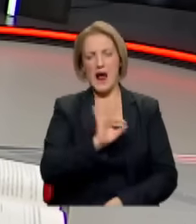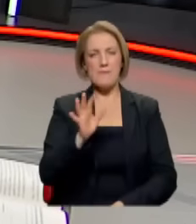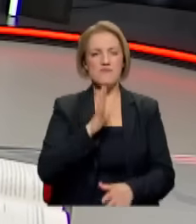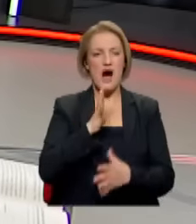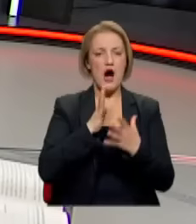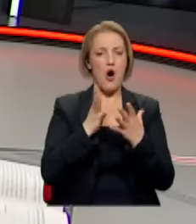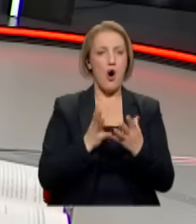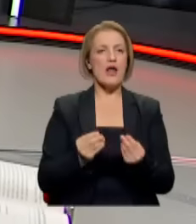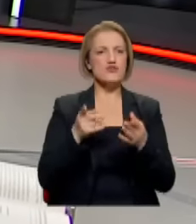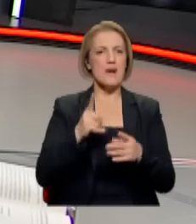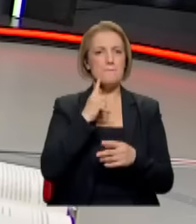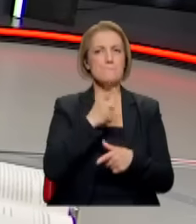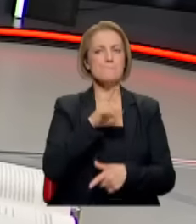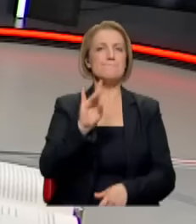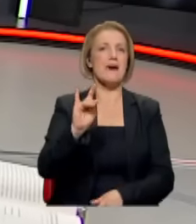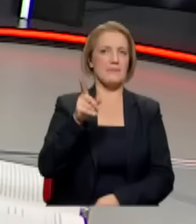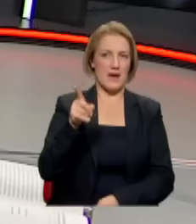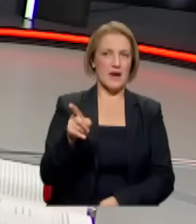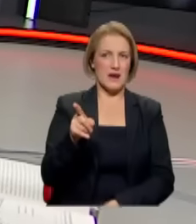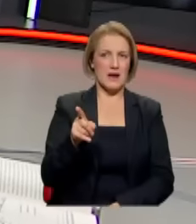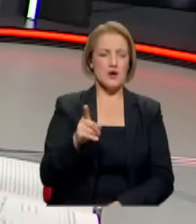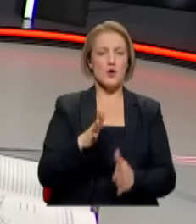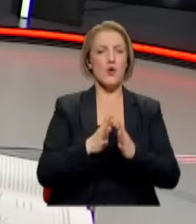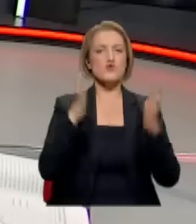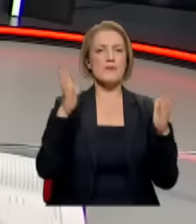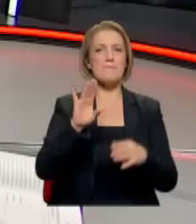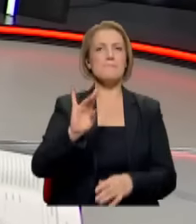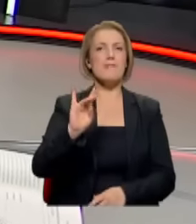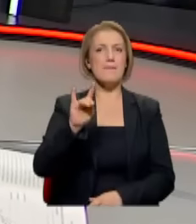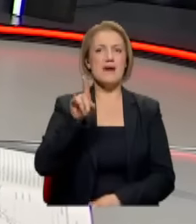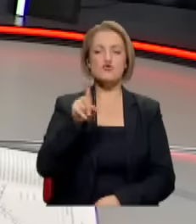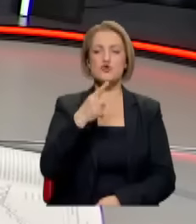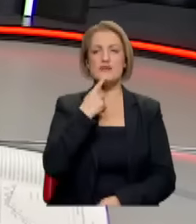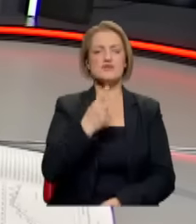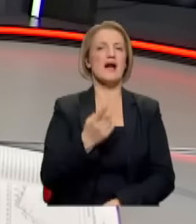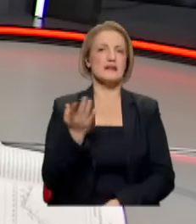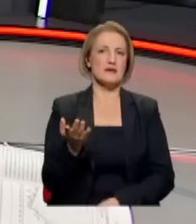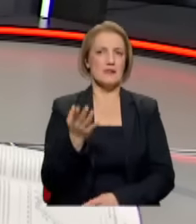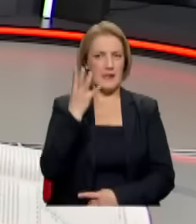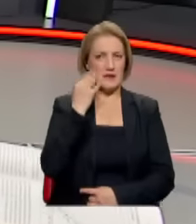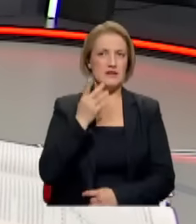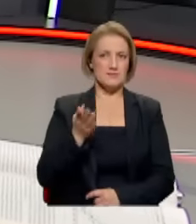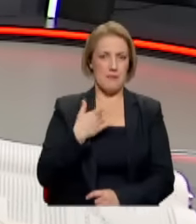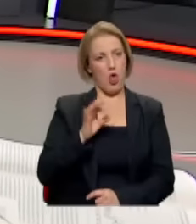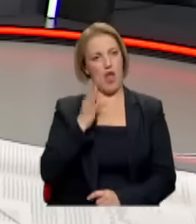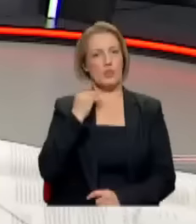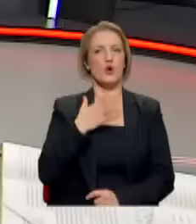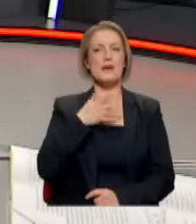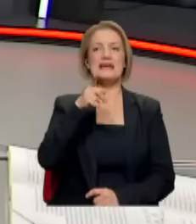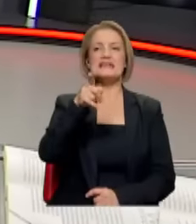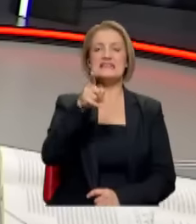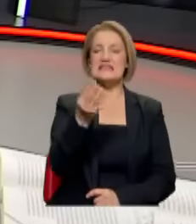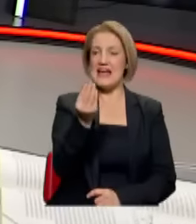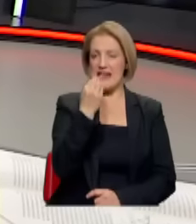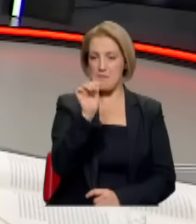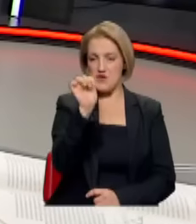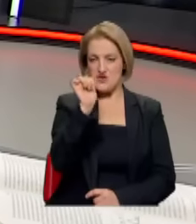var olacak Milliyetçi Hareket Koskoca milliyetçi harekete şunu demişlerdi zaten anladığım Siz de yiyip